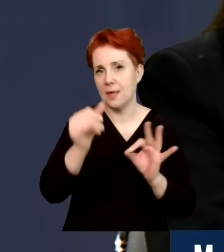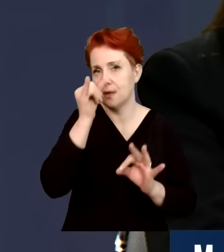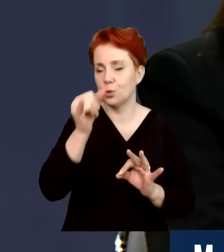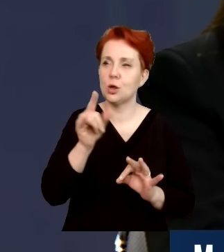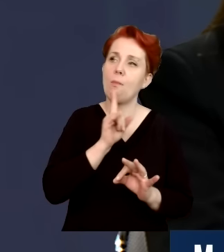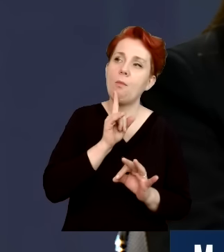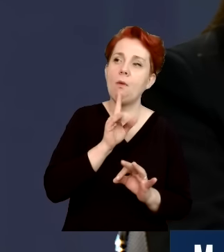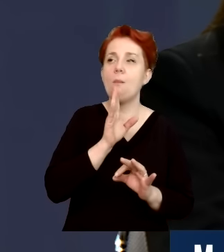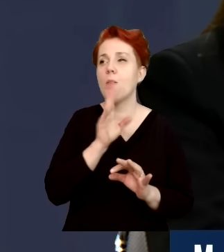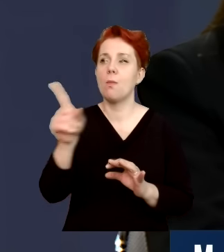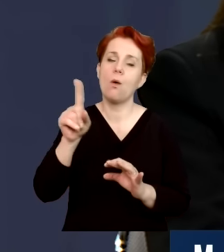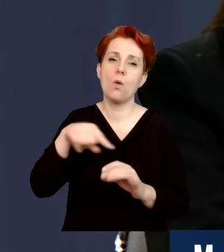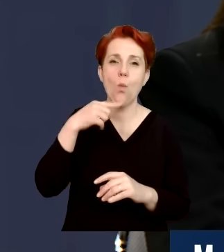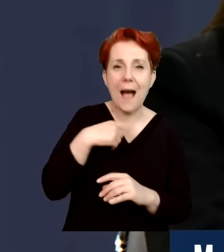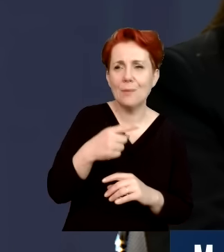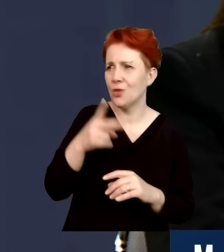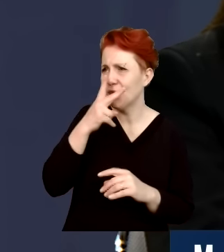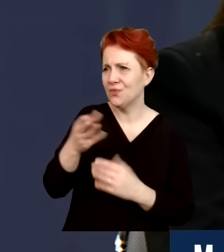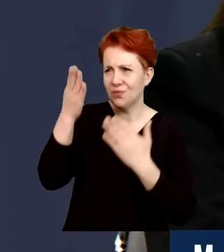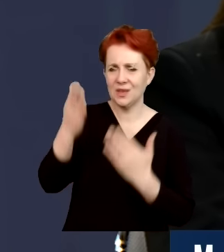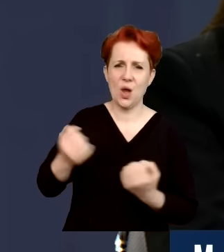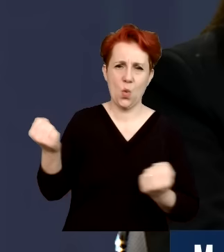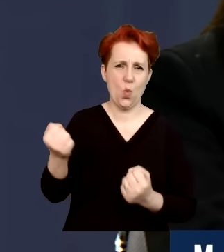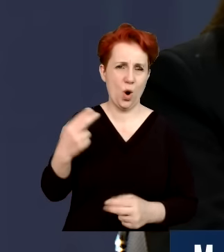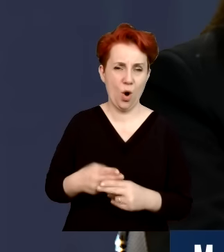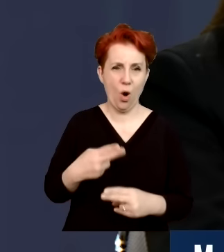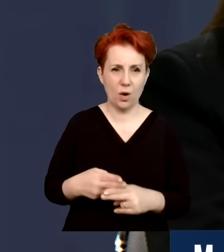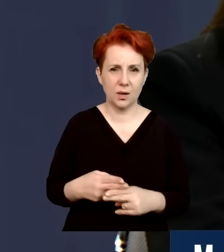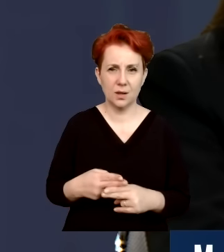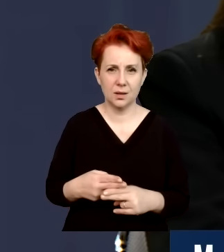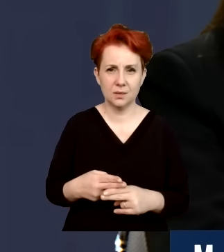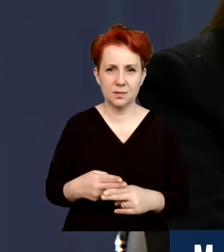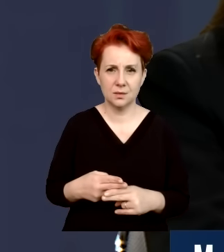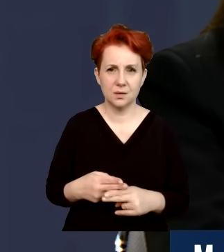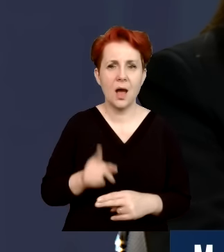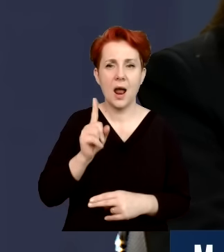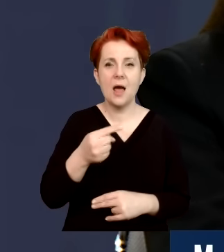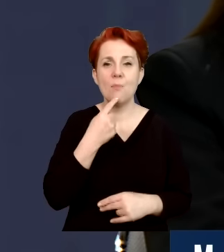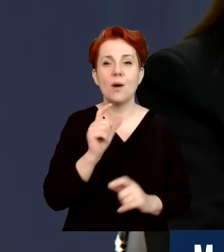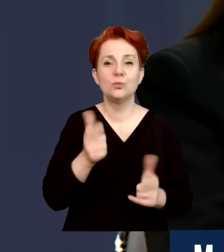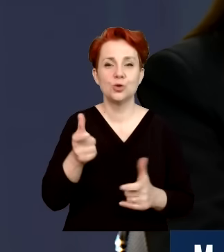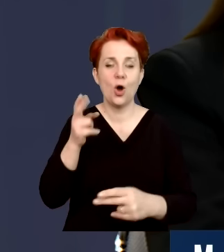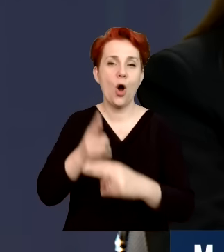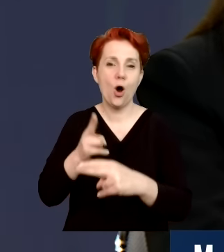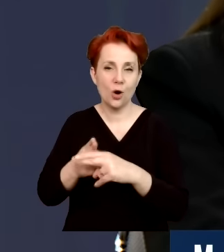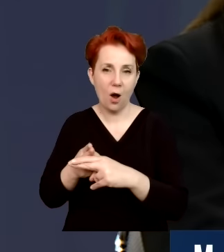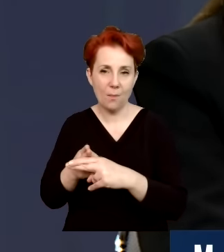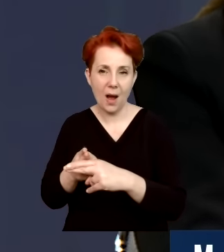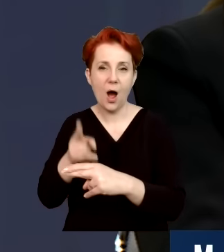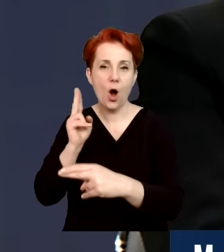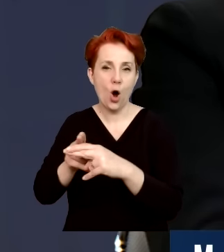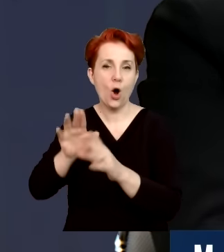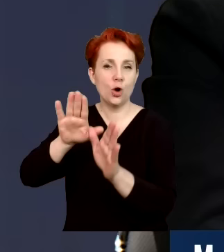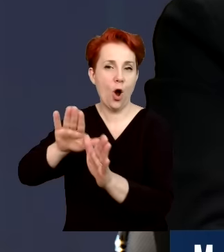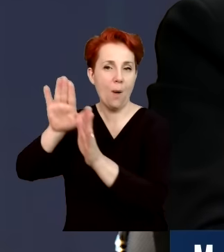w tym zakresie. No nie, widać było, jest człowiekiem bardzo schorowanym. Natomiast jednak powiem jedną rzecz, choroba to nie immunitet. Znaczy, osoby ale chore, oczywiście. Osoby